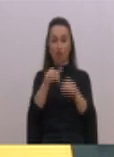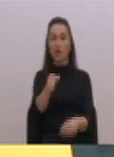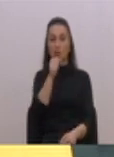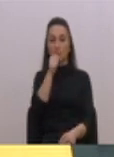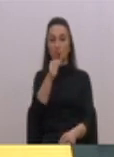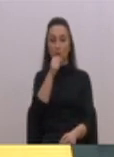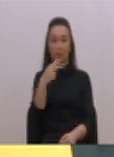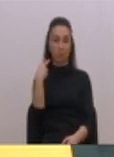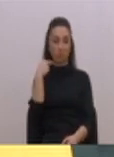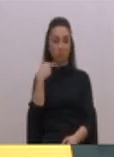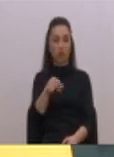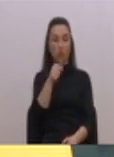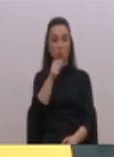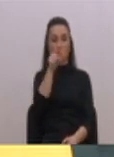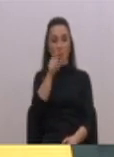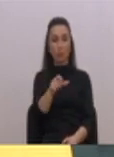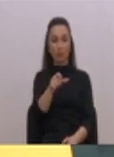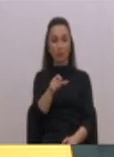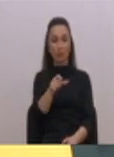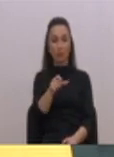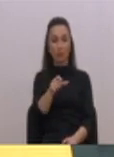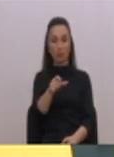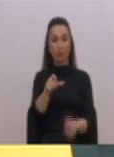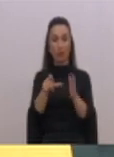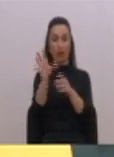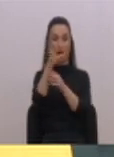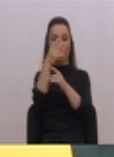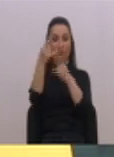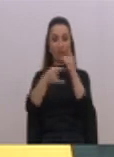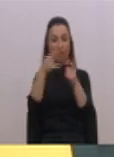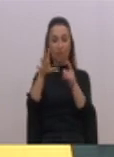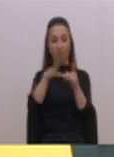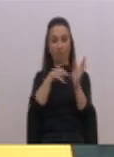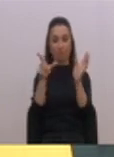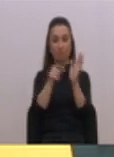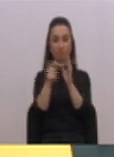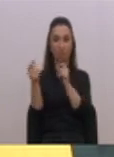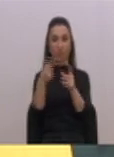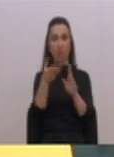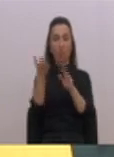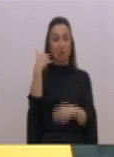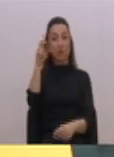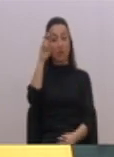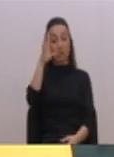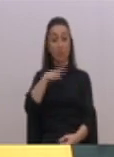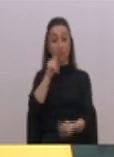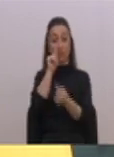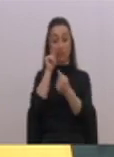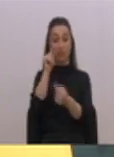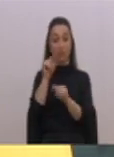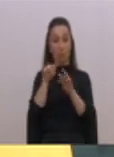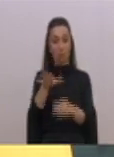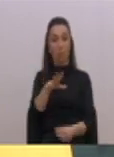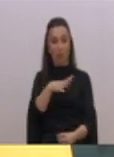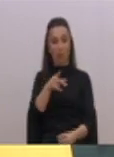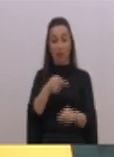ჟურნალისტები დააპატიმრეს და ჟურნალისტებს მერე მიაყოლეს ანტენებიც, იმიტომ რომ ანტენების აღმოჩნდა, რომ მაშინ თურმე სახელმწიფო წინააღმდეგ